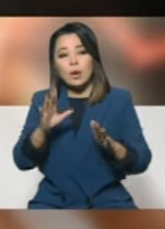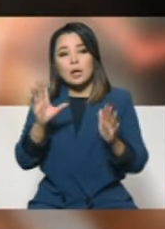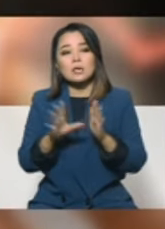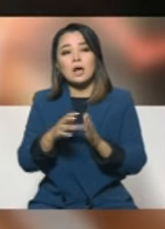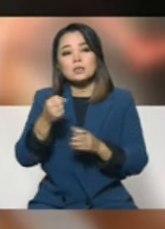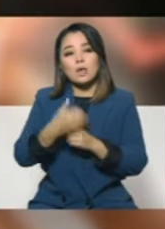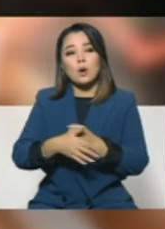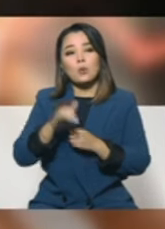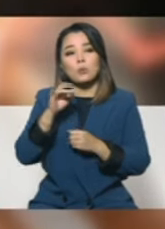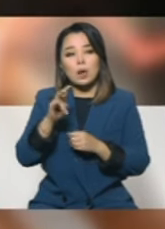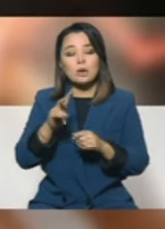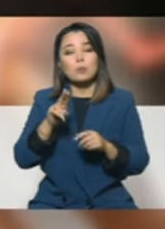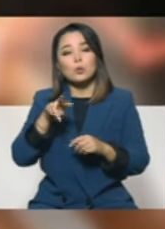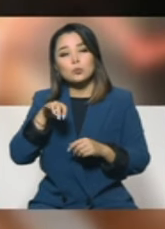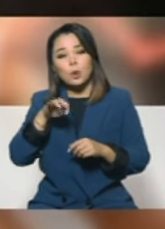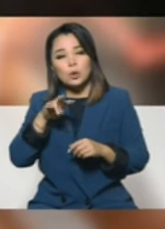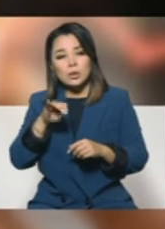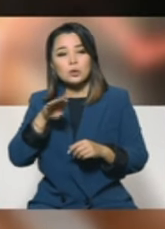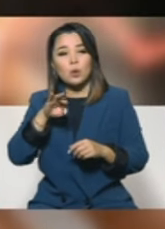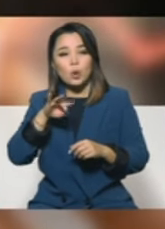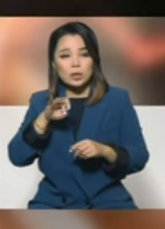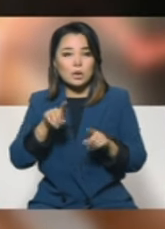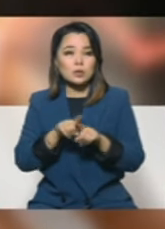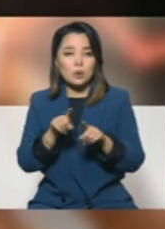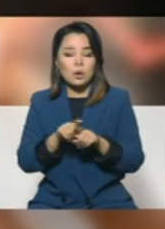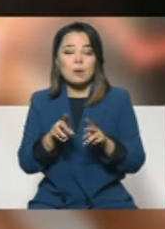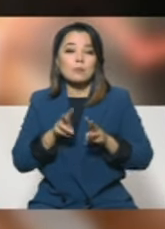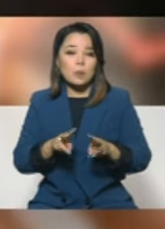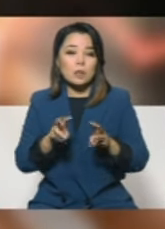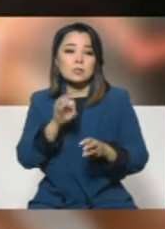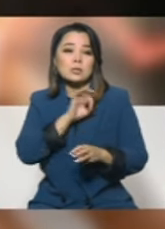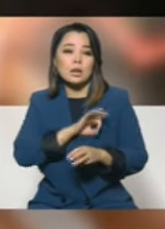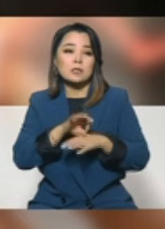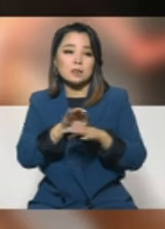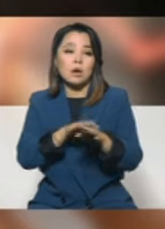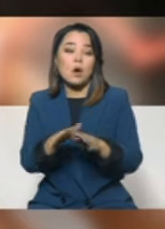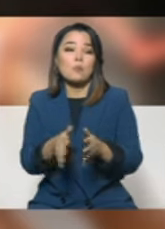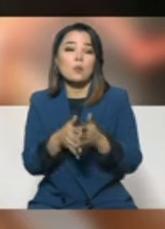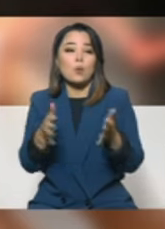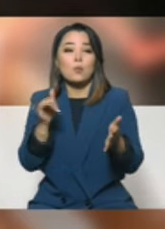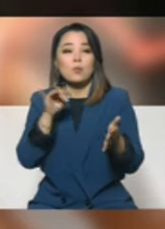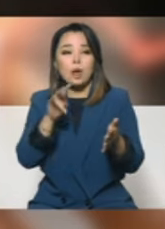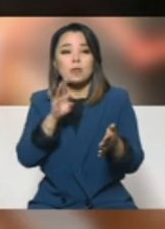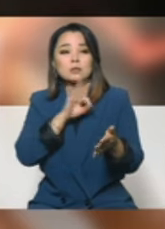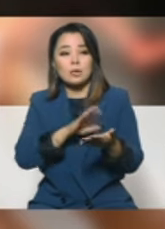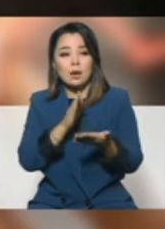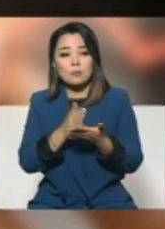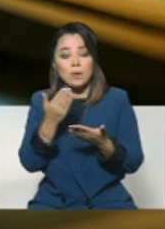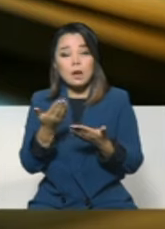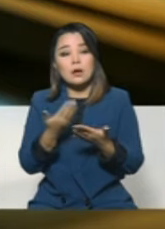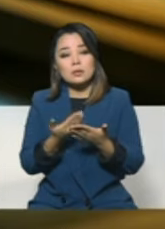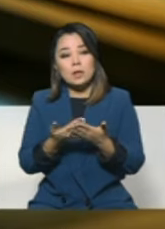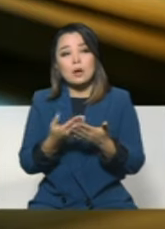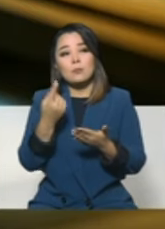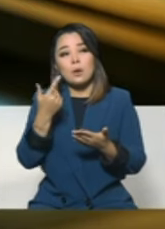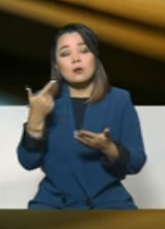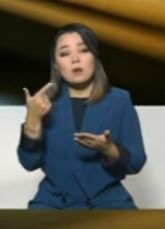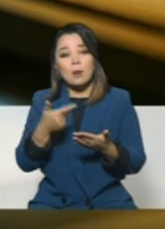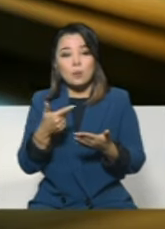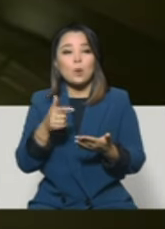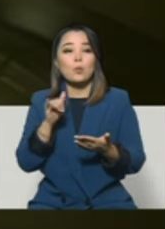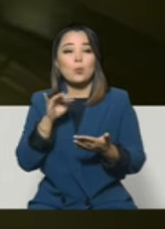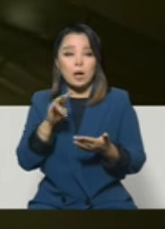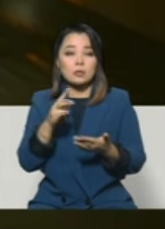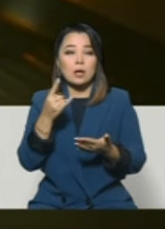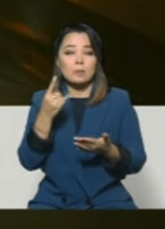электростанциясына ураннан бөлек плутоний, торий изотоптары отын ретінде пайдаланылады. Басым бөлігі уранды қолданады. Мәселен, 1 грамм ураннан